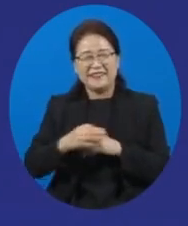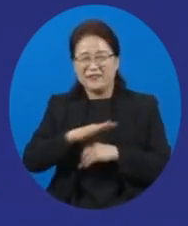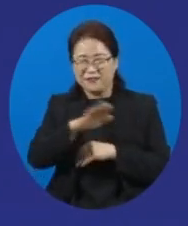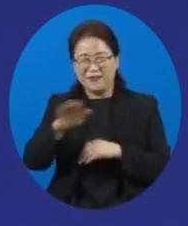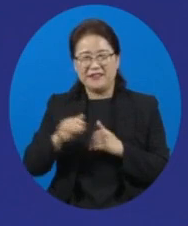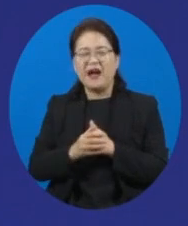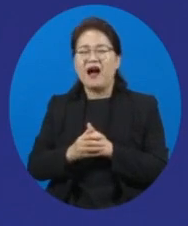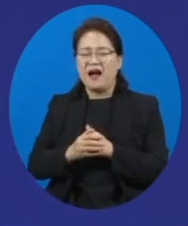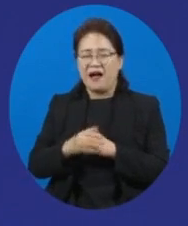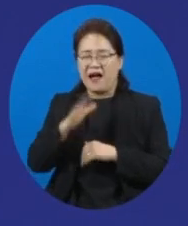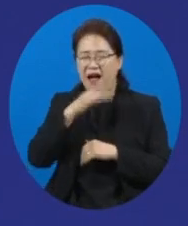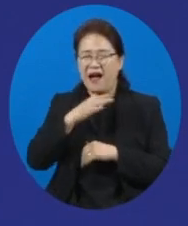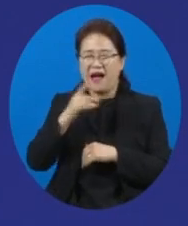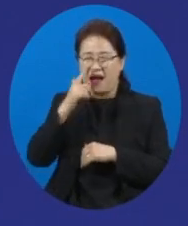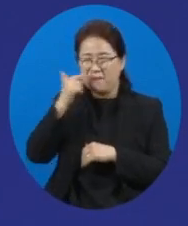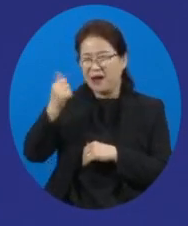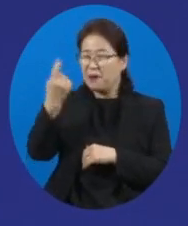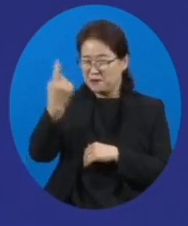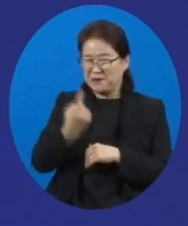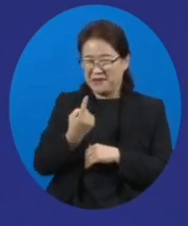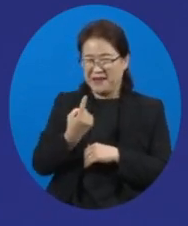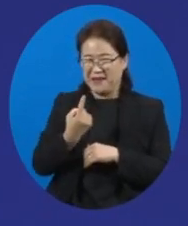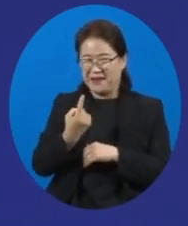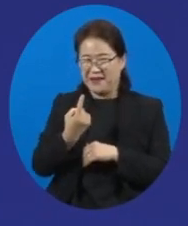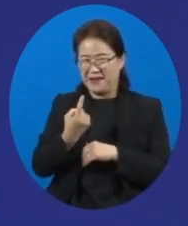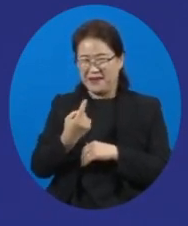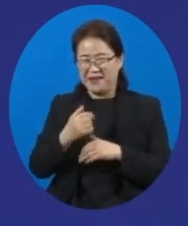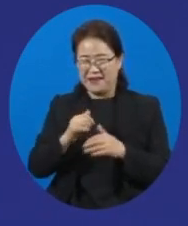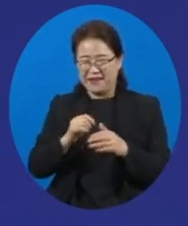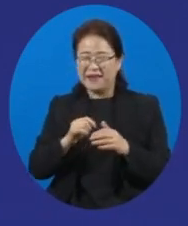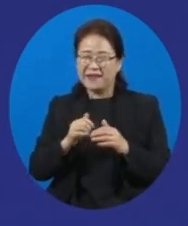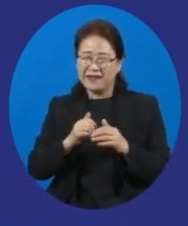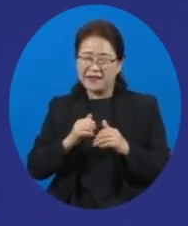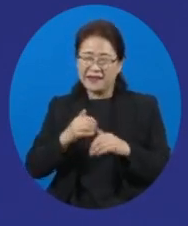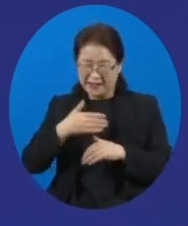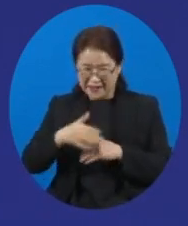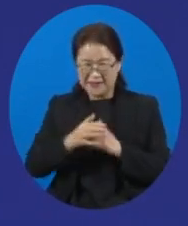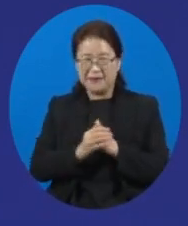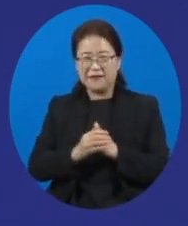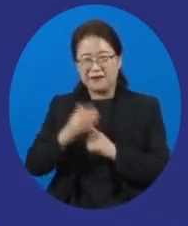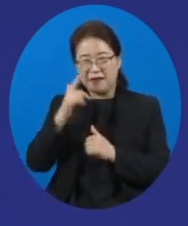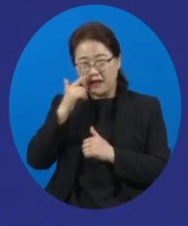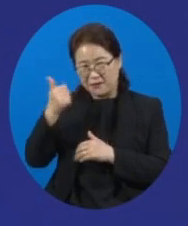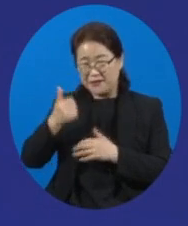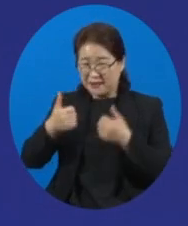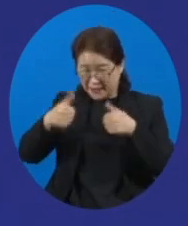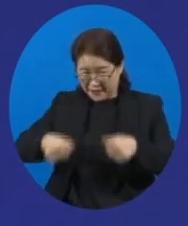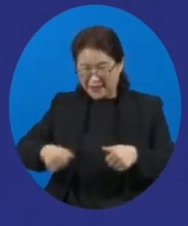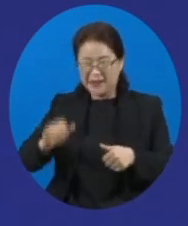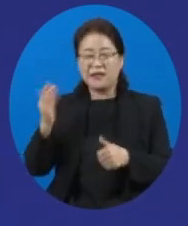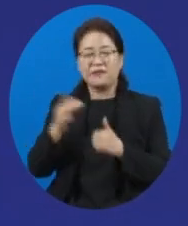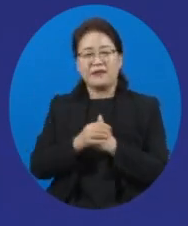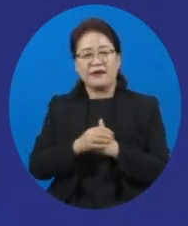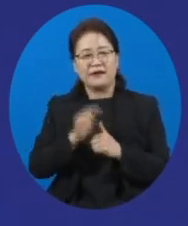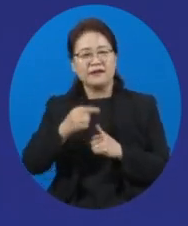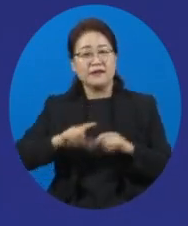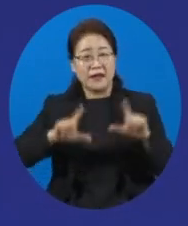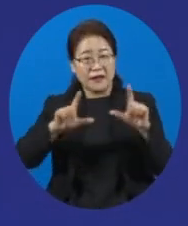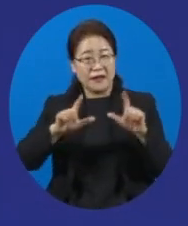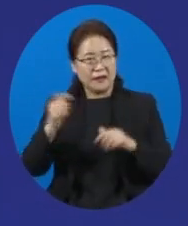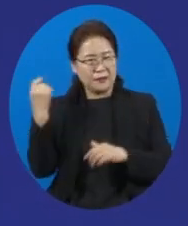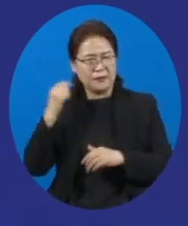아, 아버님이 오셨구나 하면서 나가서 인사를 하게 됐죠. 자, 그날의 소리가 어떤 소리인지는